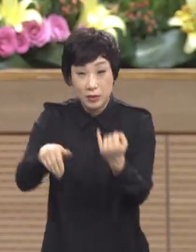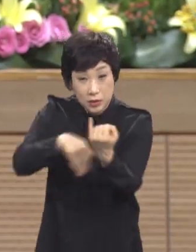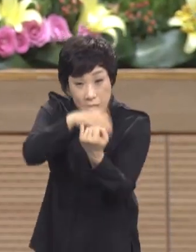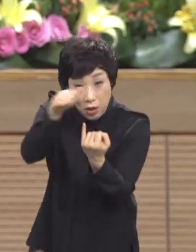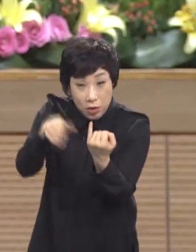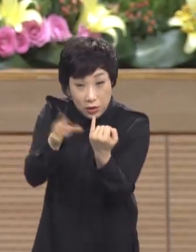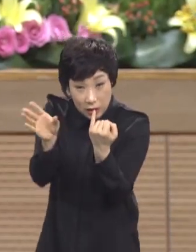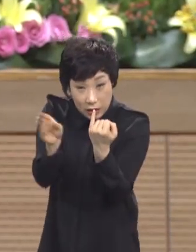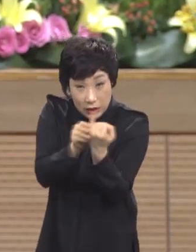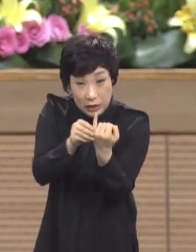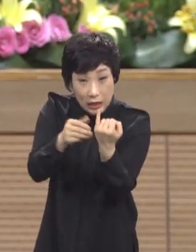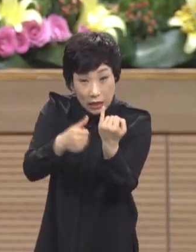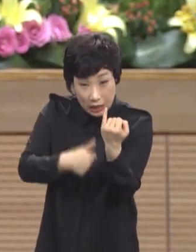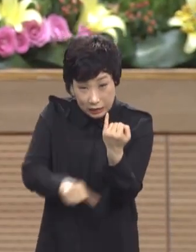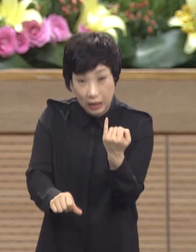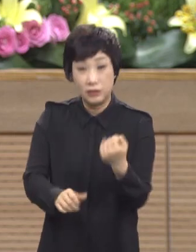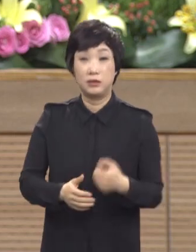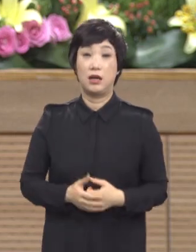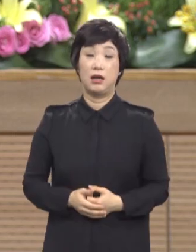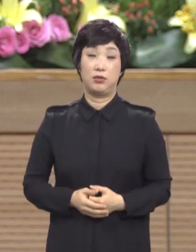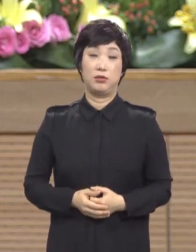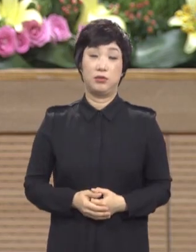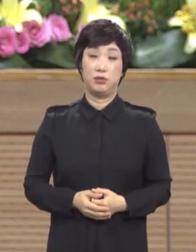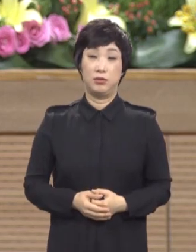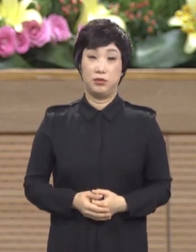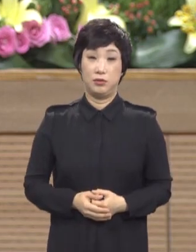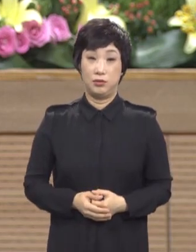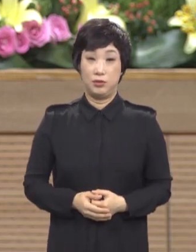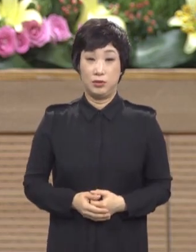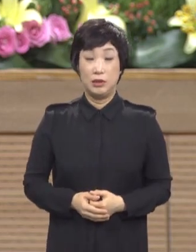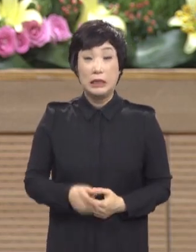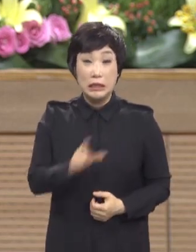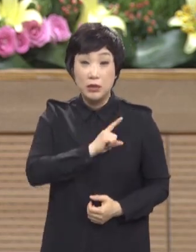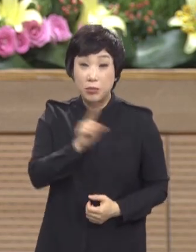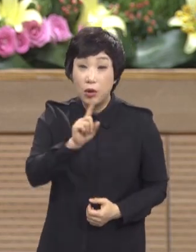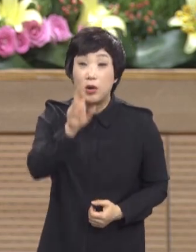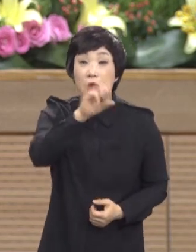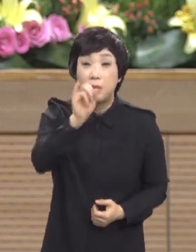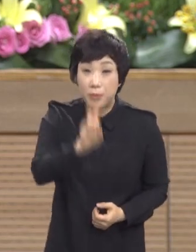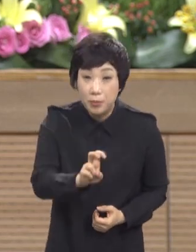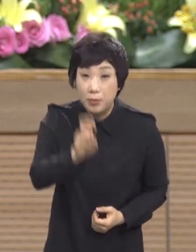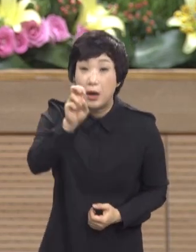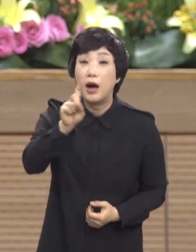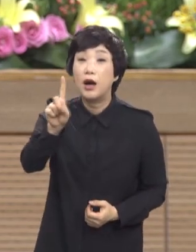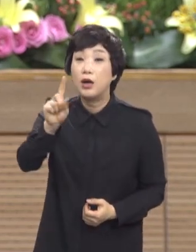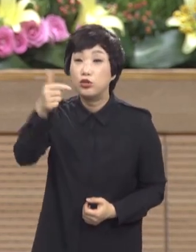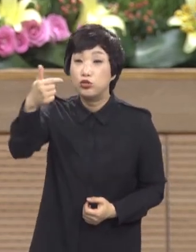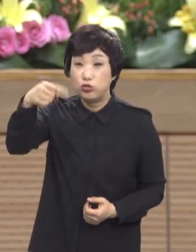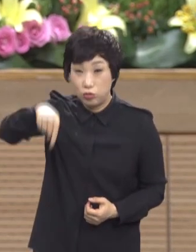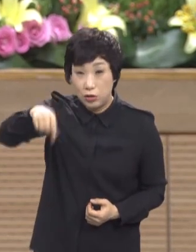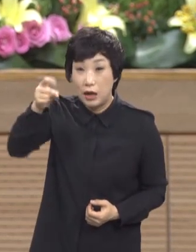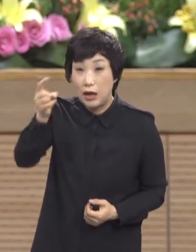처녀가 잉태하여 아들을 낳을 것이요 그 이름을 임마누엘이라 하리라.